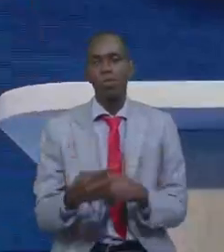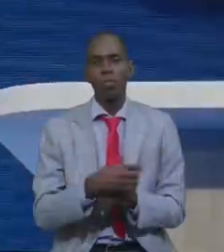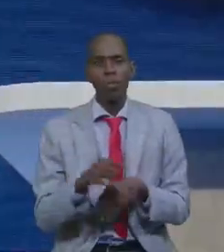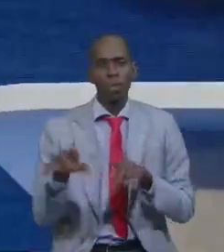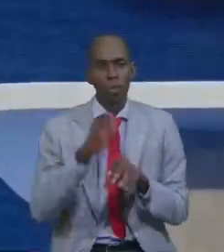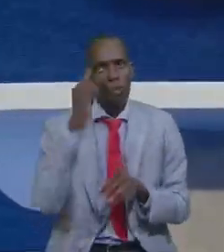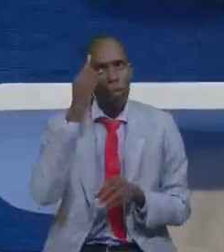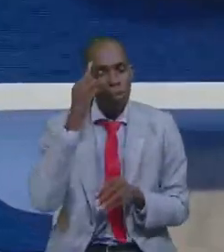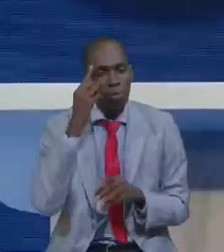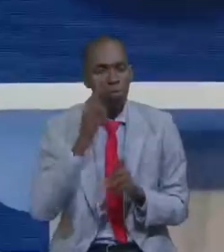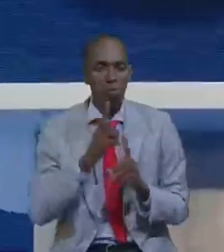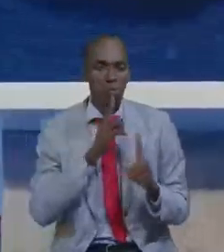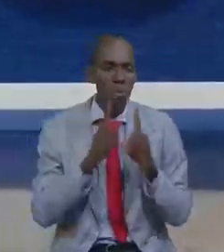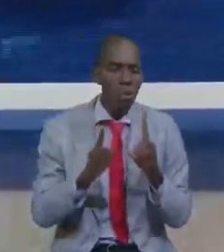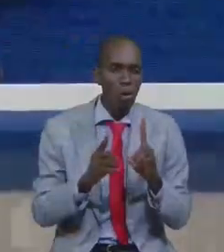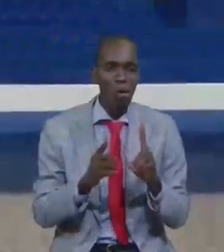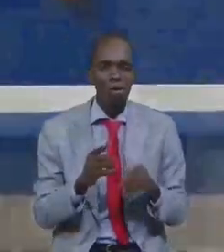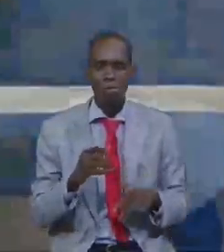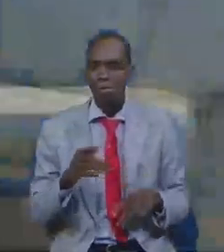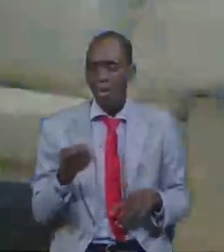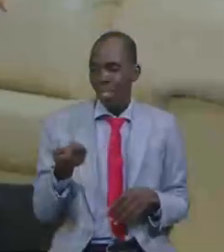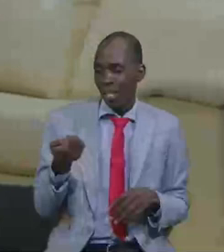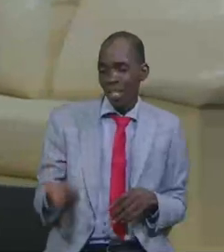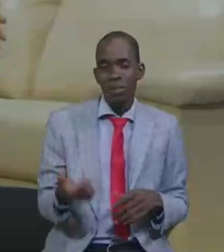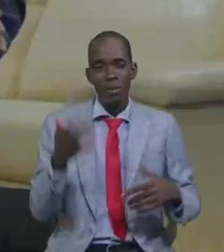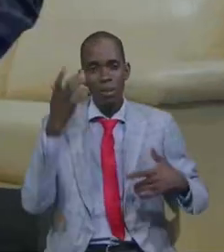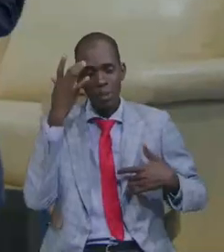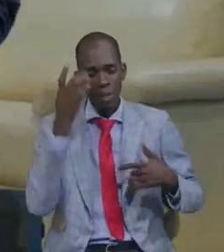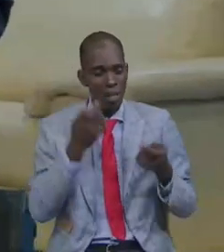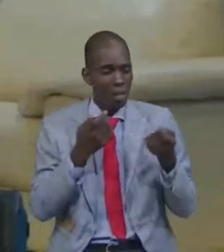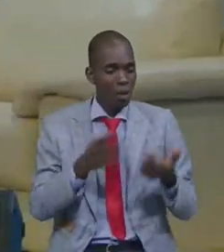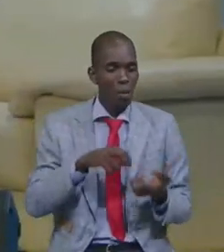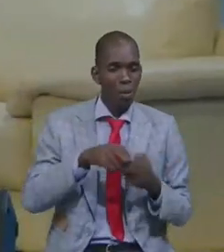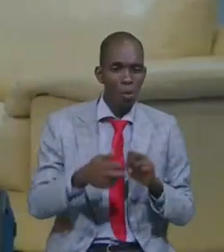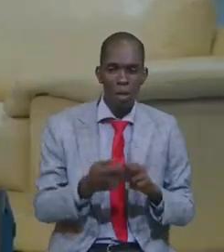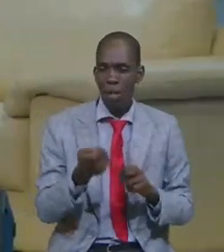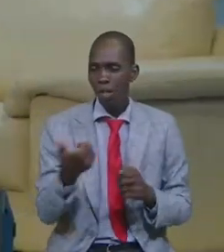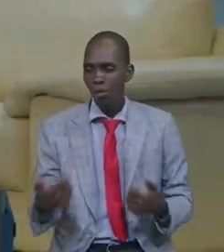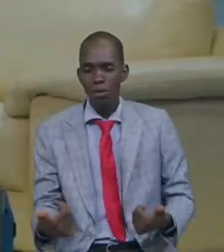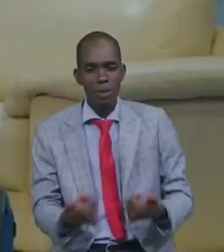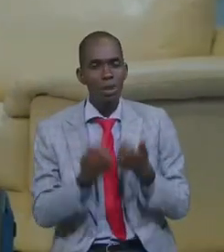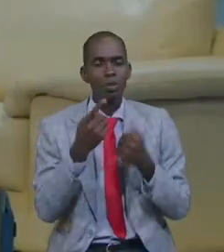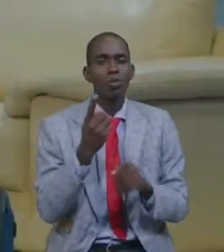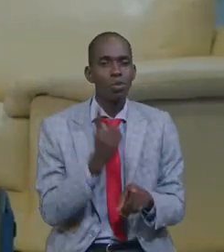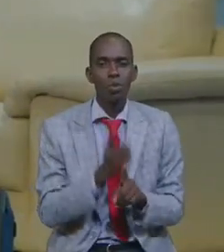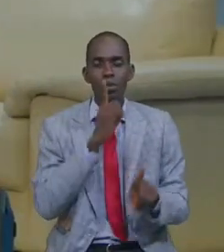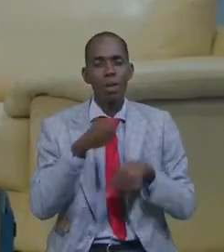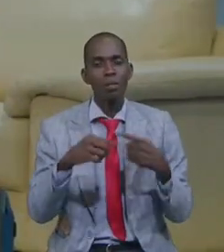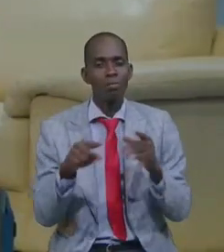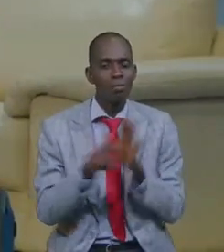et te dis, en petit, quand il y a une petite maladie, il y a un petit problème, quand il y a un petit défi, mort, mort, mort, mort. Le